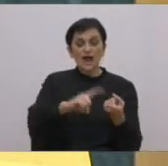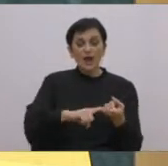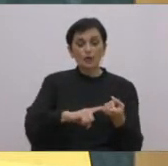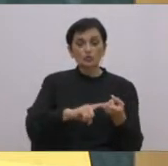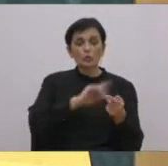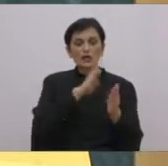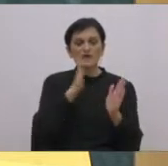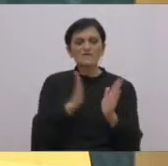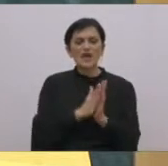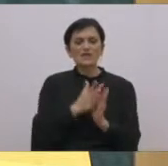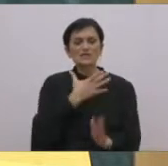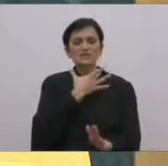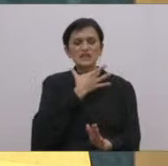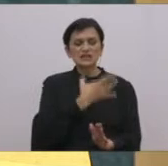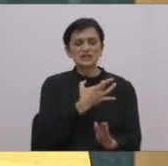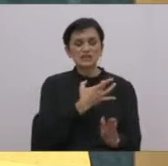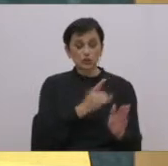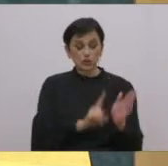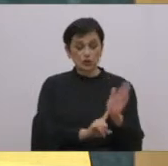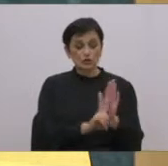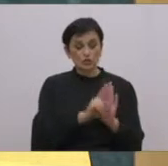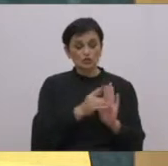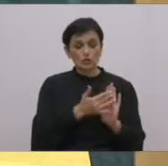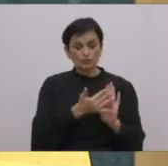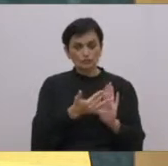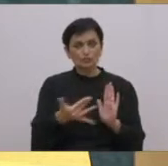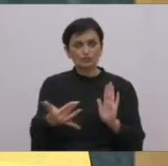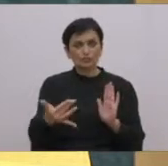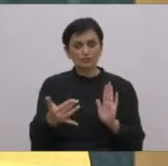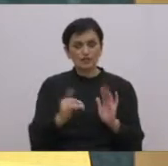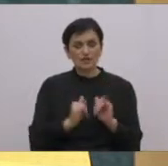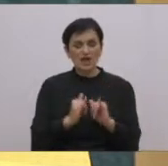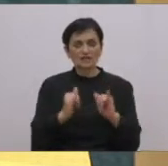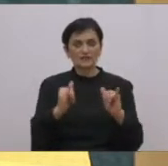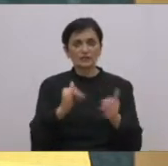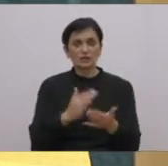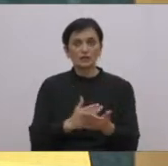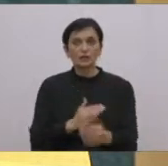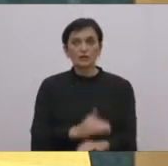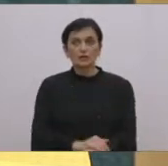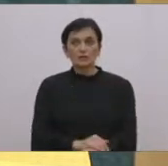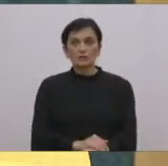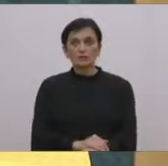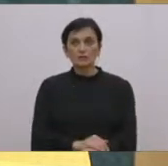ყველაზე კრიტიკულიდან დაწყებული ხდება ამ ყველაფრის განვითარება.